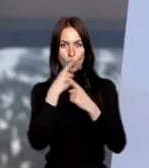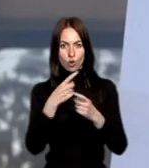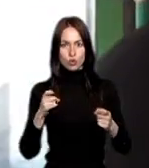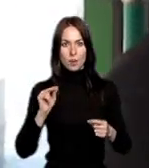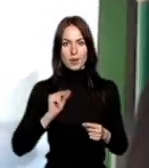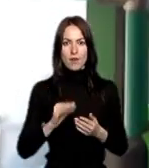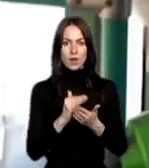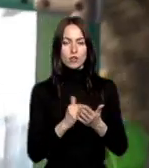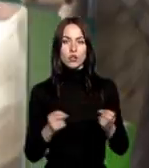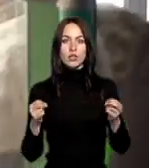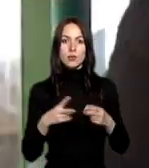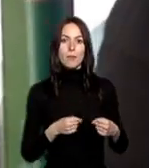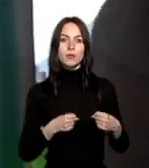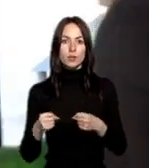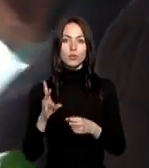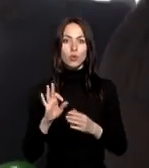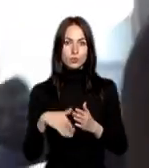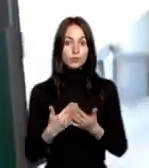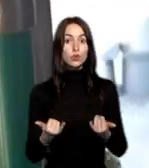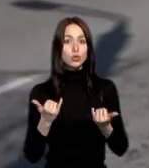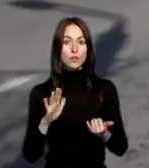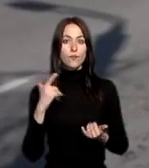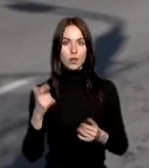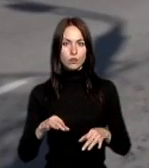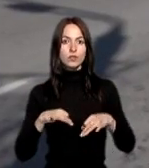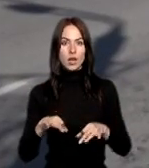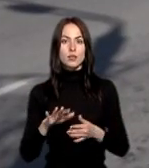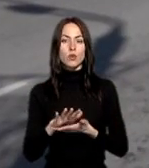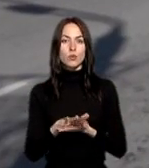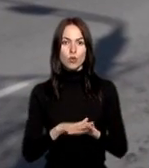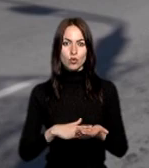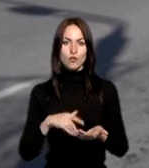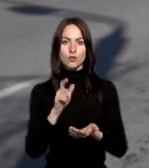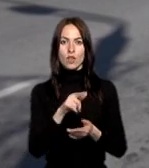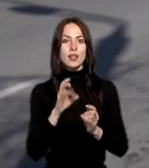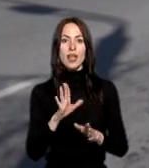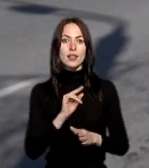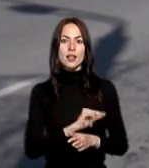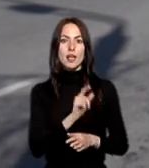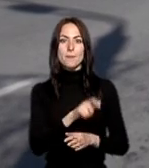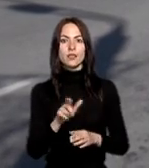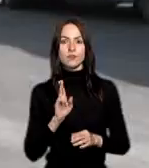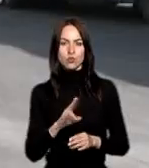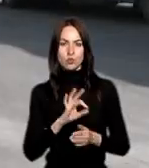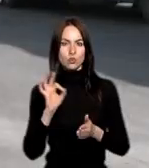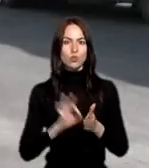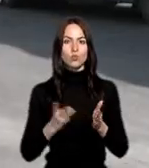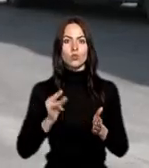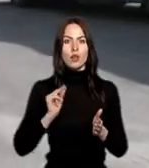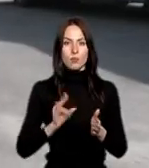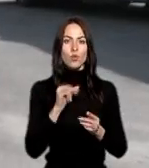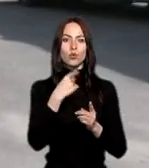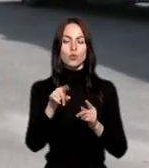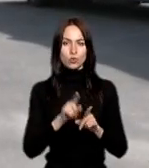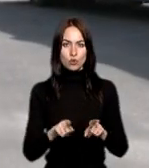у режимі спецперевезень. Та до сьогодні у Харкові транспорт продовжував розвозити не тільки працівників критичної інфраструктури. Водій